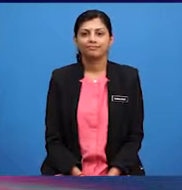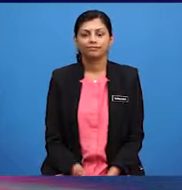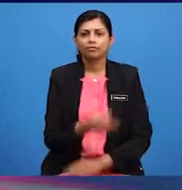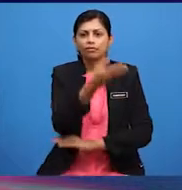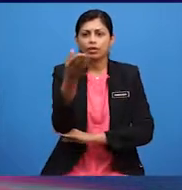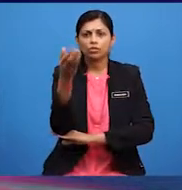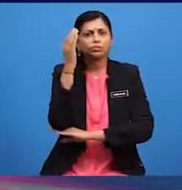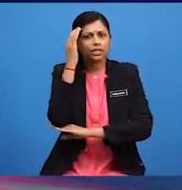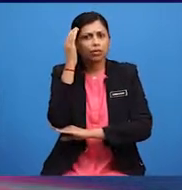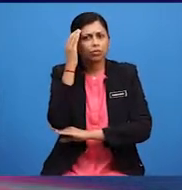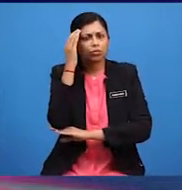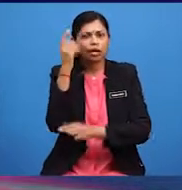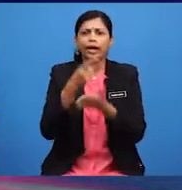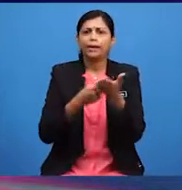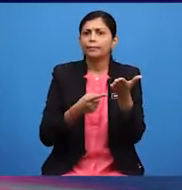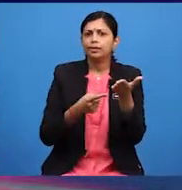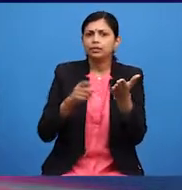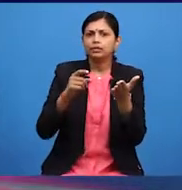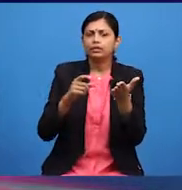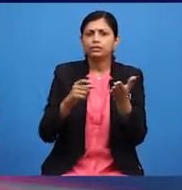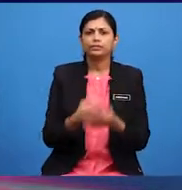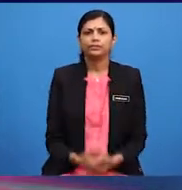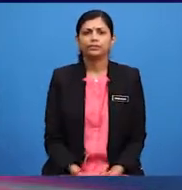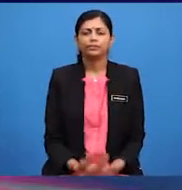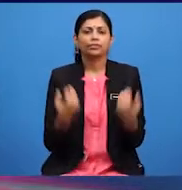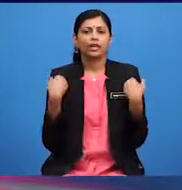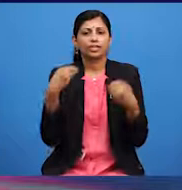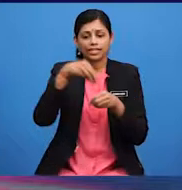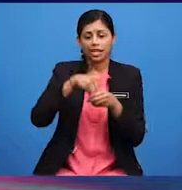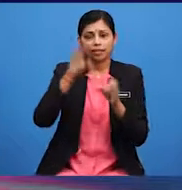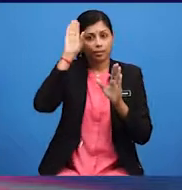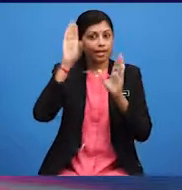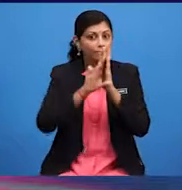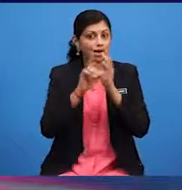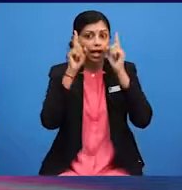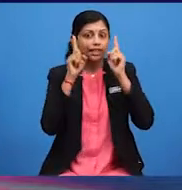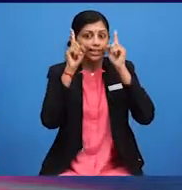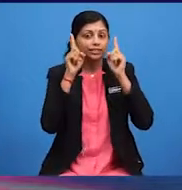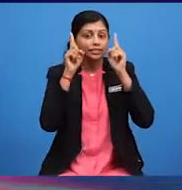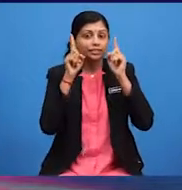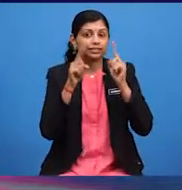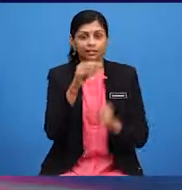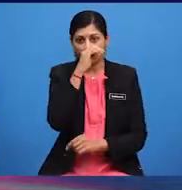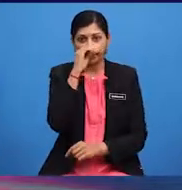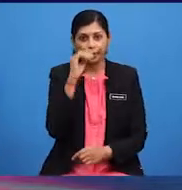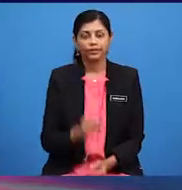Tahukah murid-murid apakah yang terdapat dalam gambar-gambar ini?